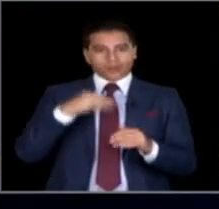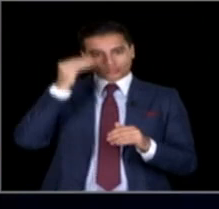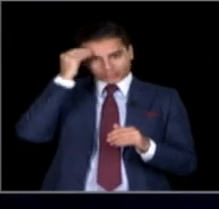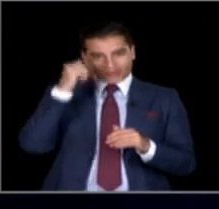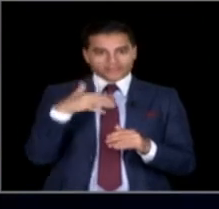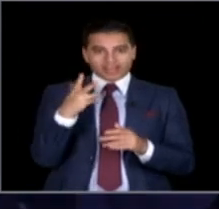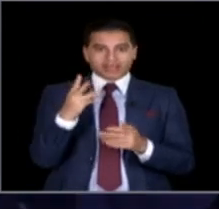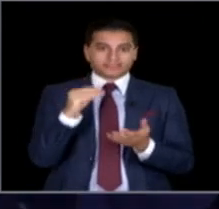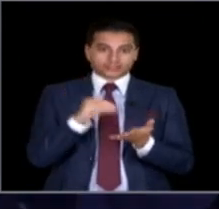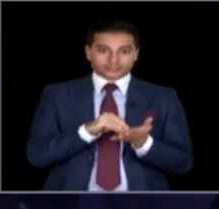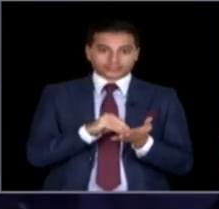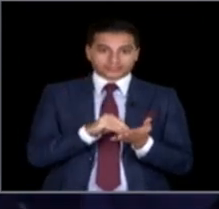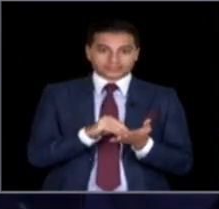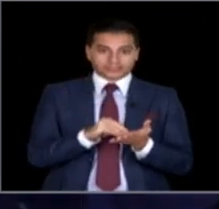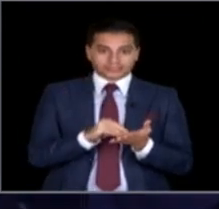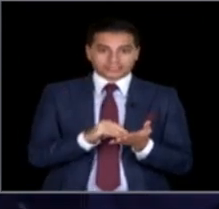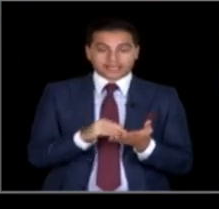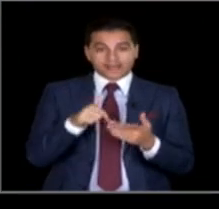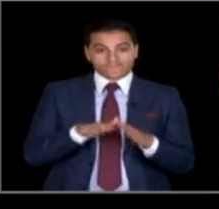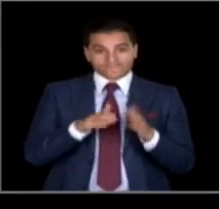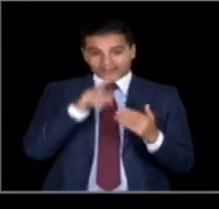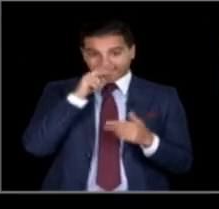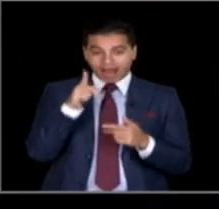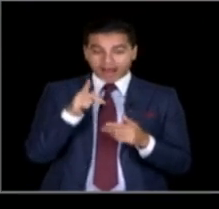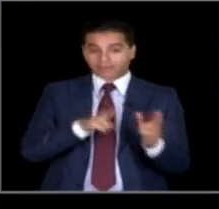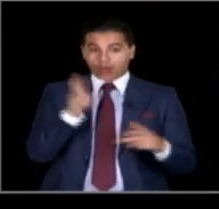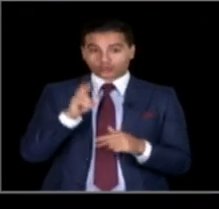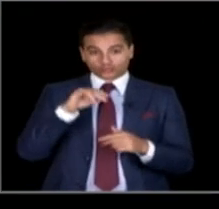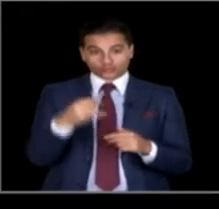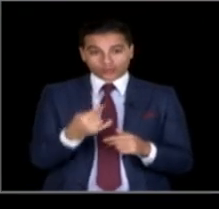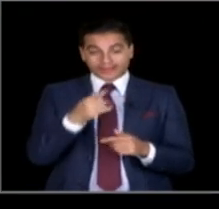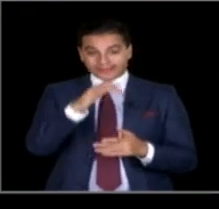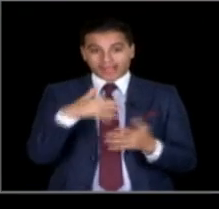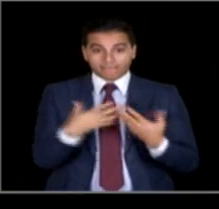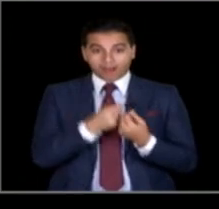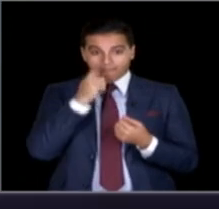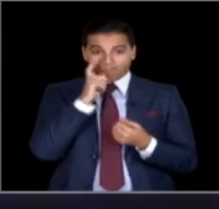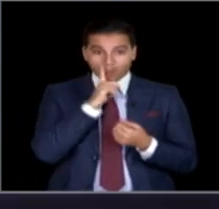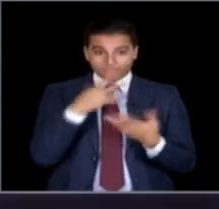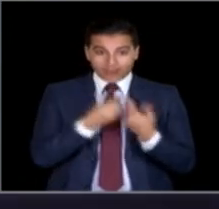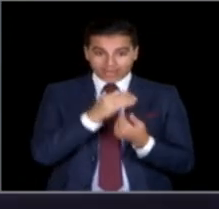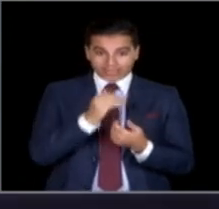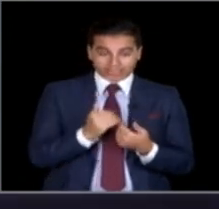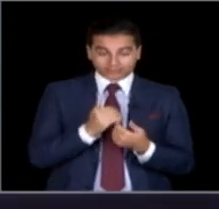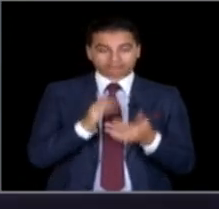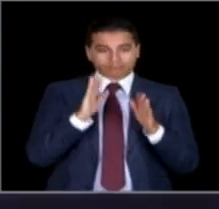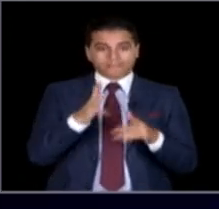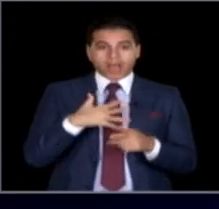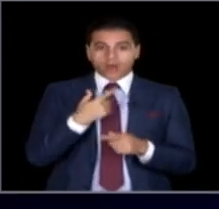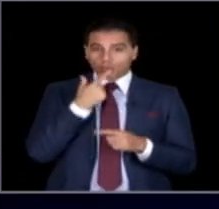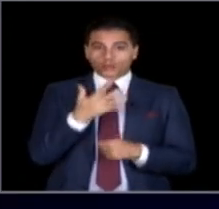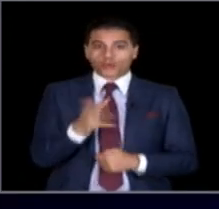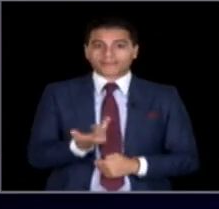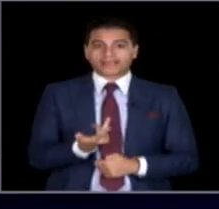ال20 نقطه الجايين دول، ان فريق التعالب هياخد الجوكر. انت جاي مع باباك ومامتك؟ ايوه. طيب تحب تقول لهم